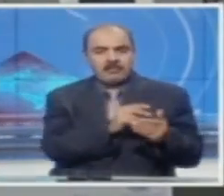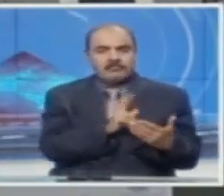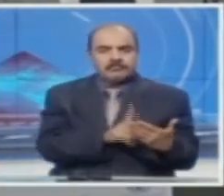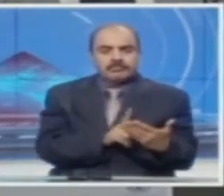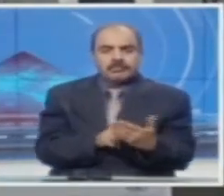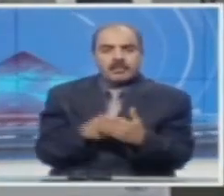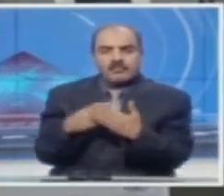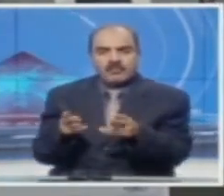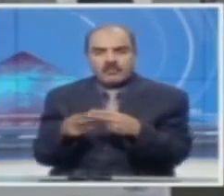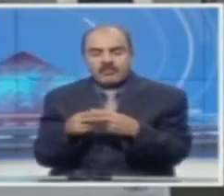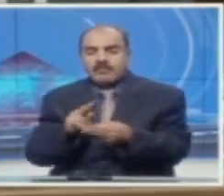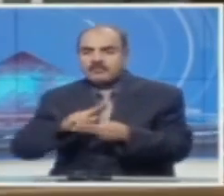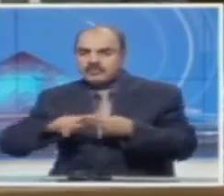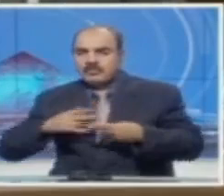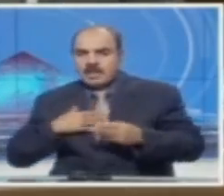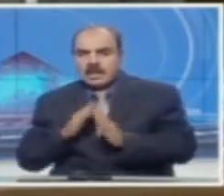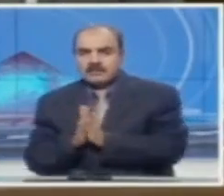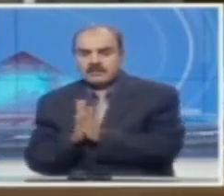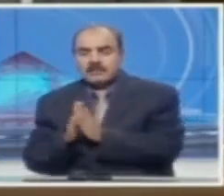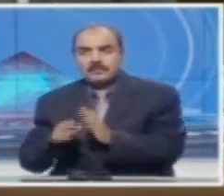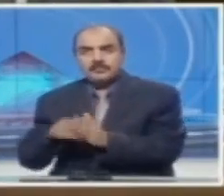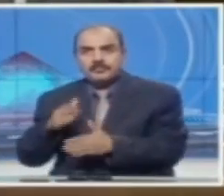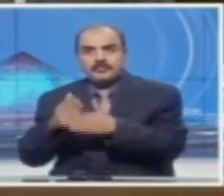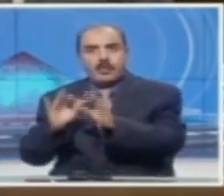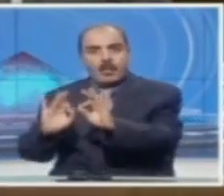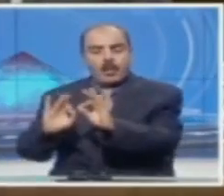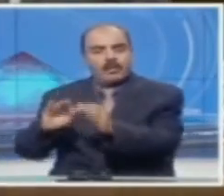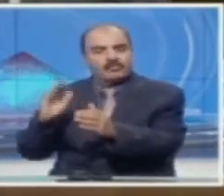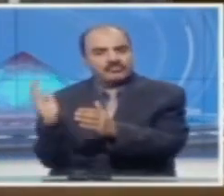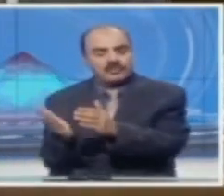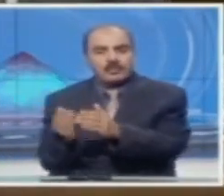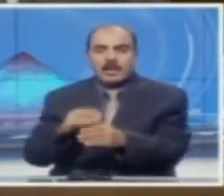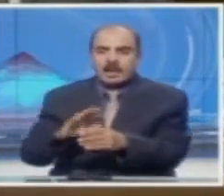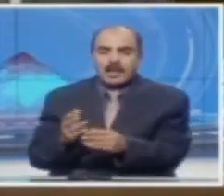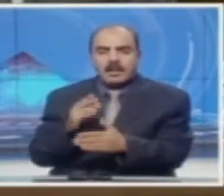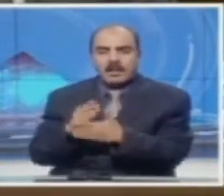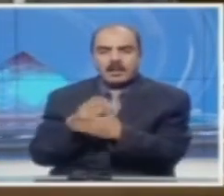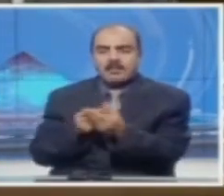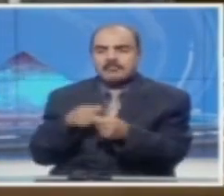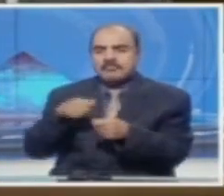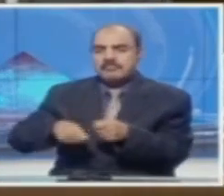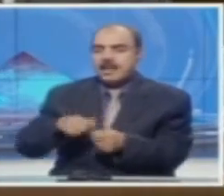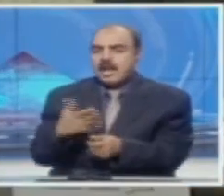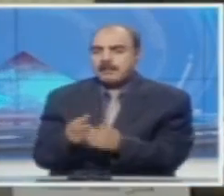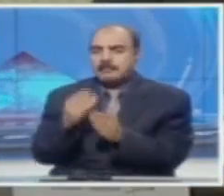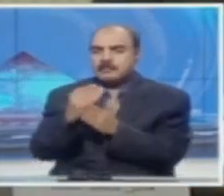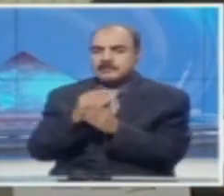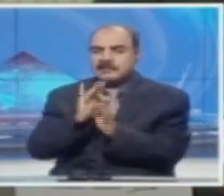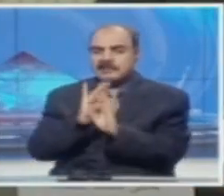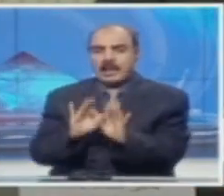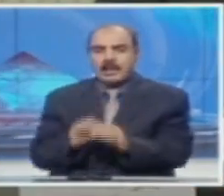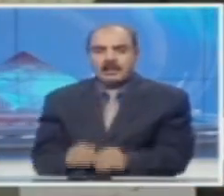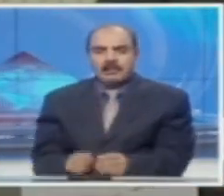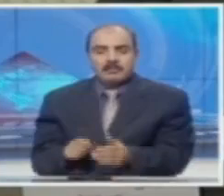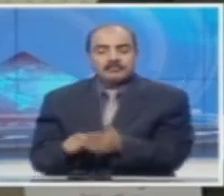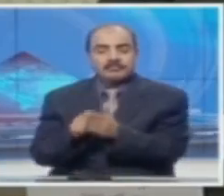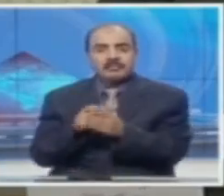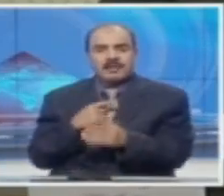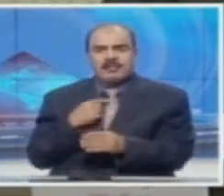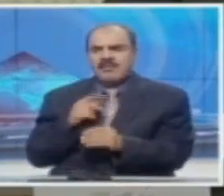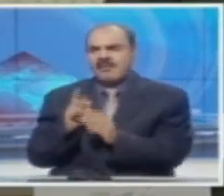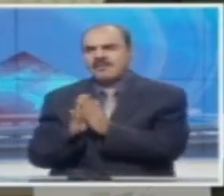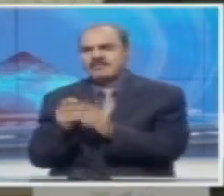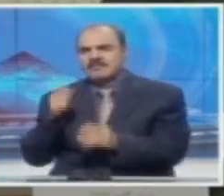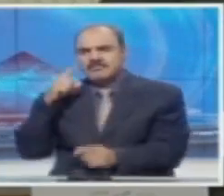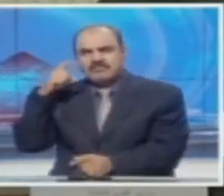تقنين الأوضاع والتصالح واختصاصاتها وكيفية تحديد مقابل التقنين والتصالح وإجراءات التظلم من